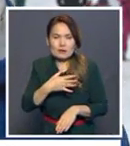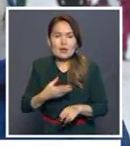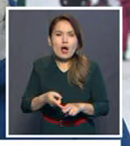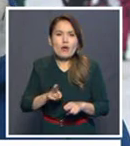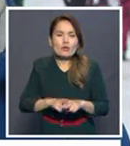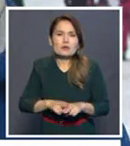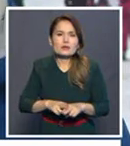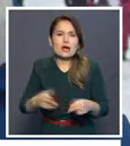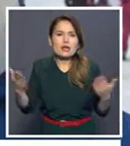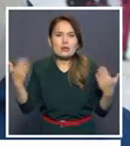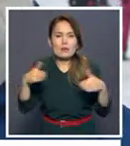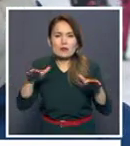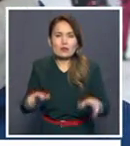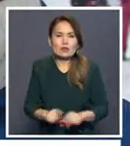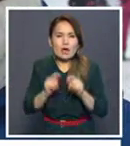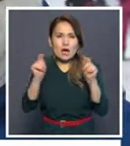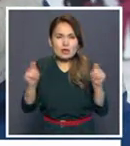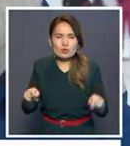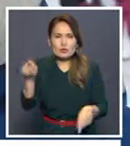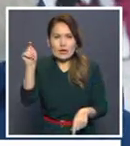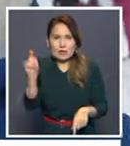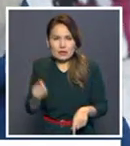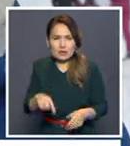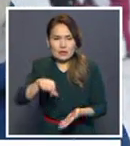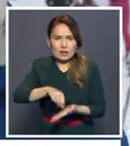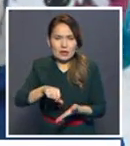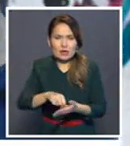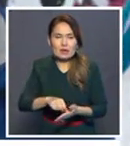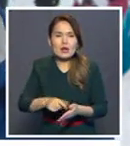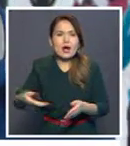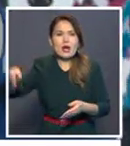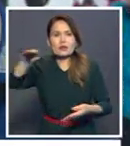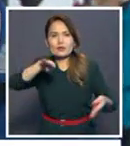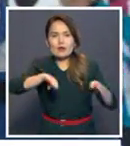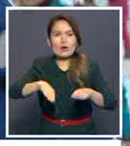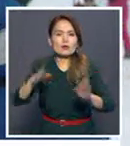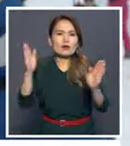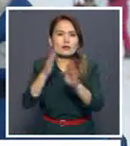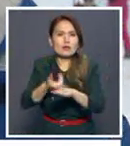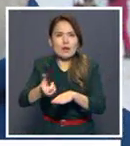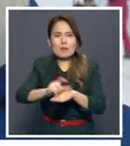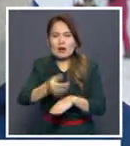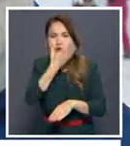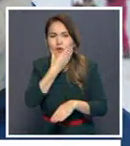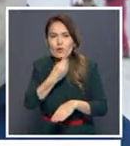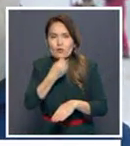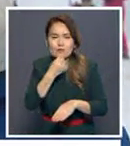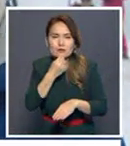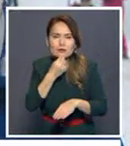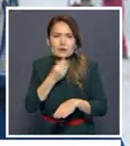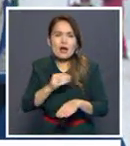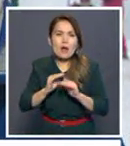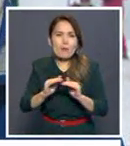орнына ашылуына келдік. Таудың табиғаты өте керемет. Кішкене балалар әсіресе қуанып